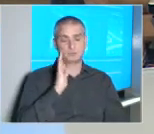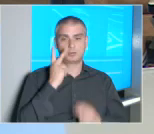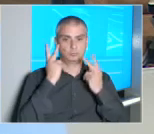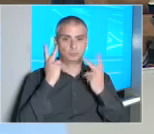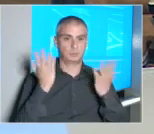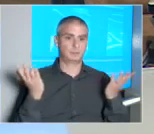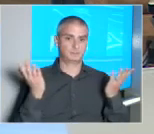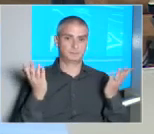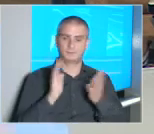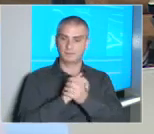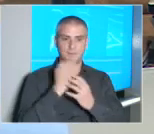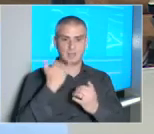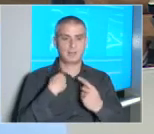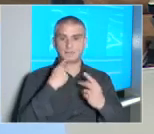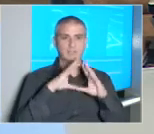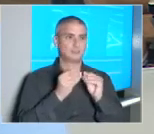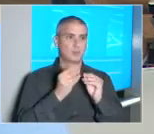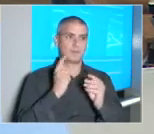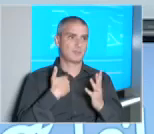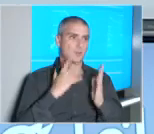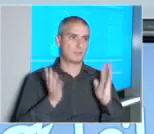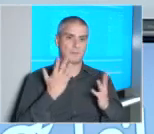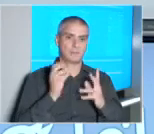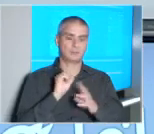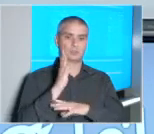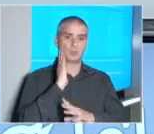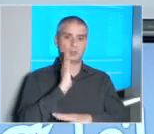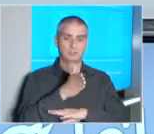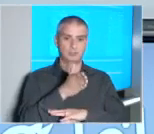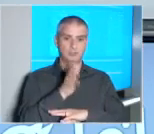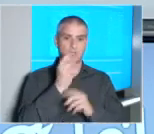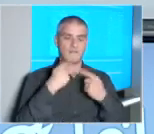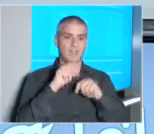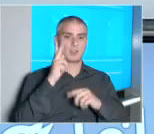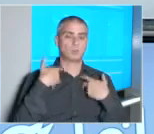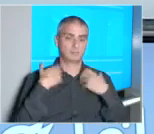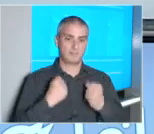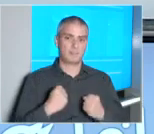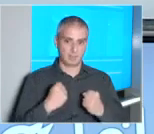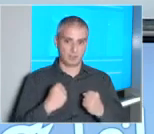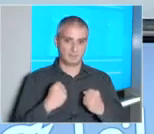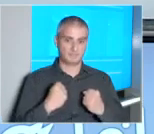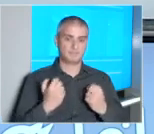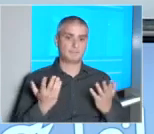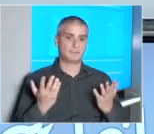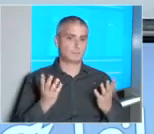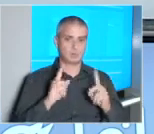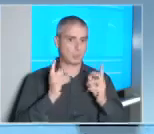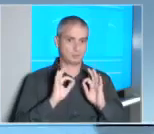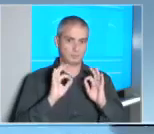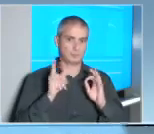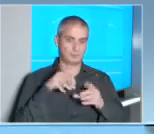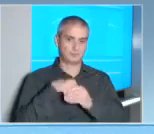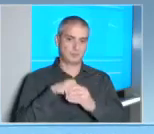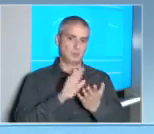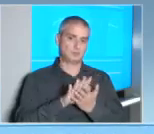משמעותי. חברים, בדרך כלל אני מאפשר דברי סיכום, אבל אנחנו ממהרים לשידור חי וישיר של ועדת החוץ והביטחון. לא קרה שום דבר, זה